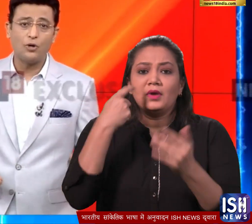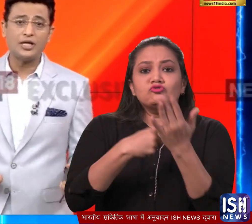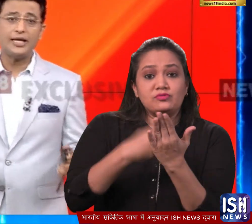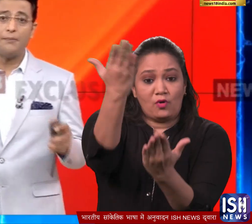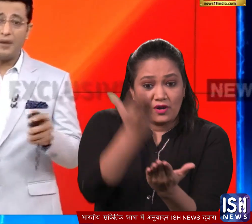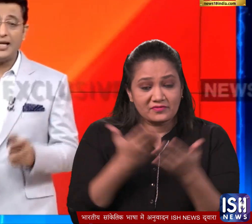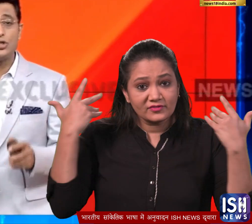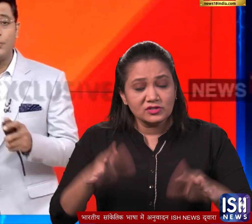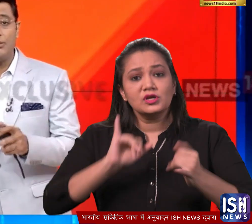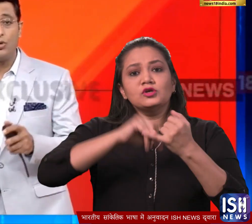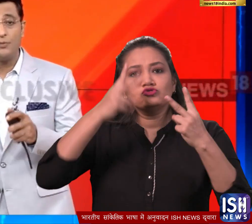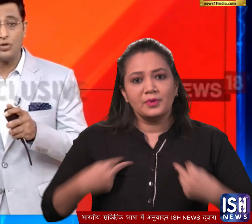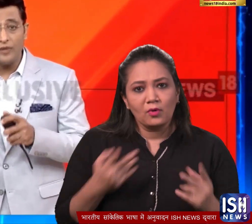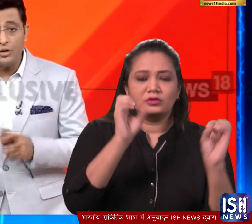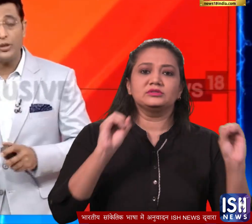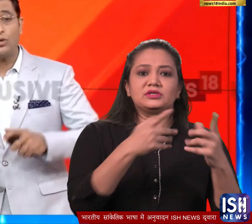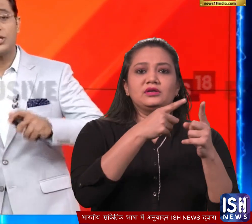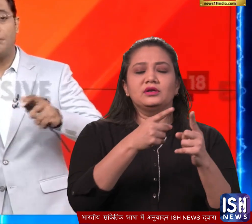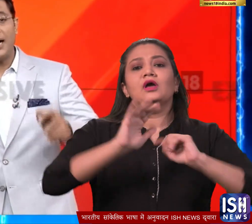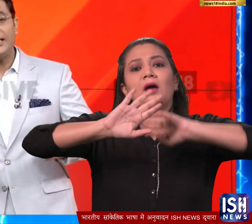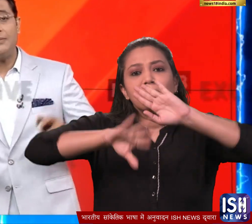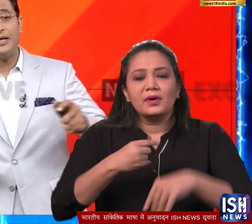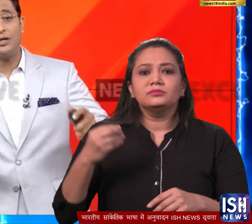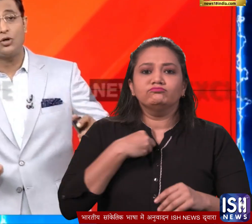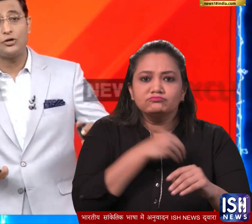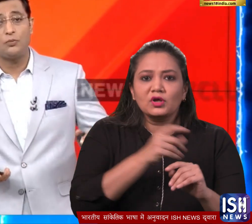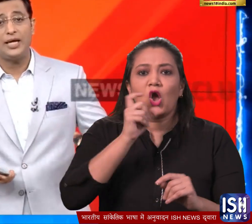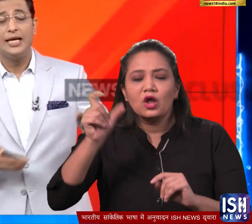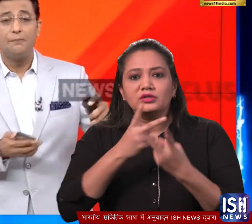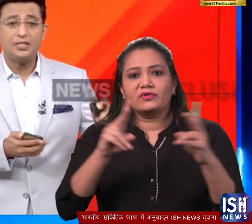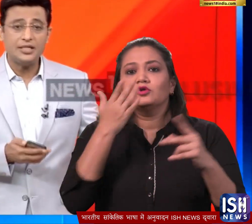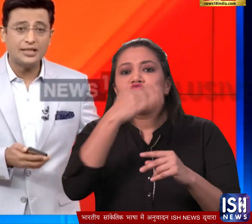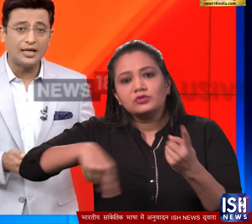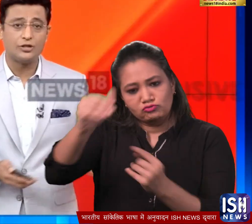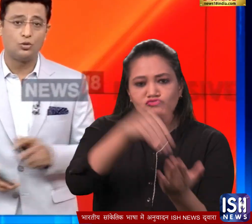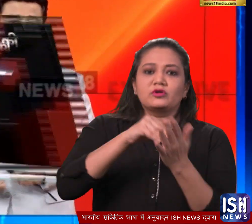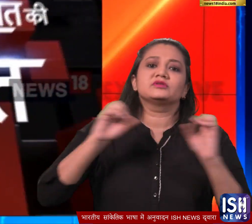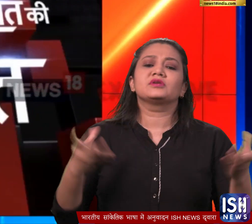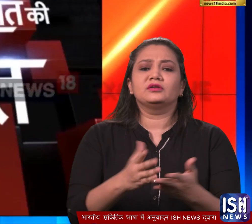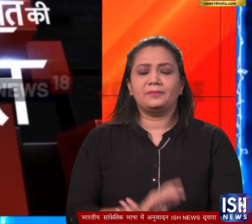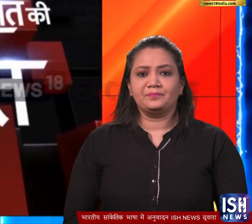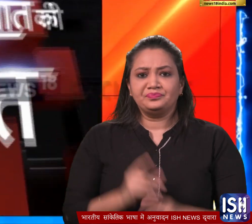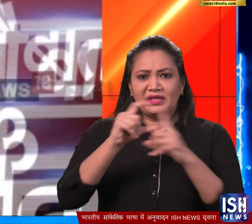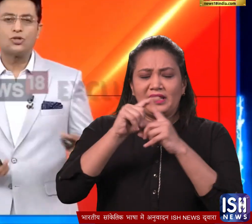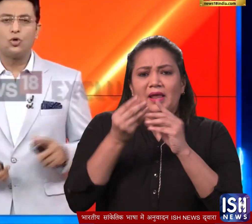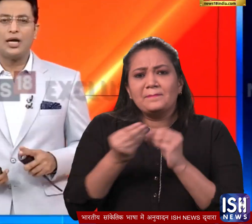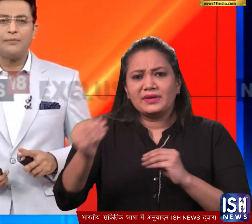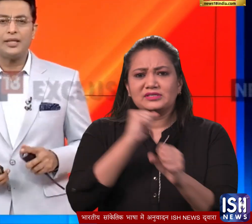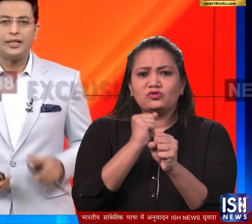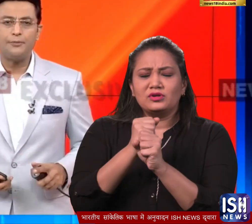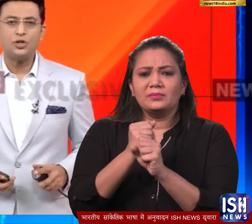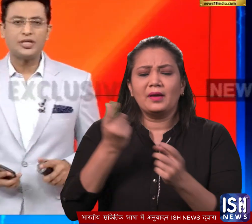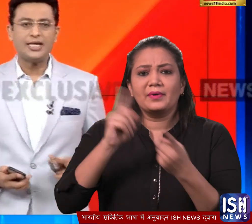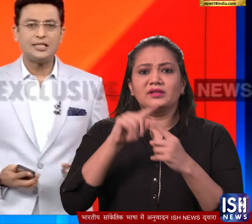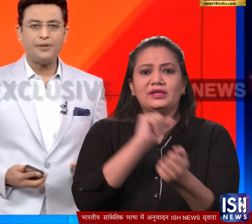जिसकी रिपोर्ट आने के बाद सुप्रीम कोर्ट में सुनवाई होगी और उसके बाद ही मेडिकल कॉलेजों में पीजी के दाखिले शुरू होंगे। दिल्ली के पास गुरुग्राम